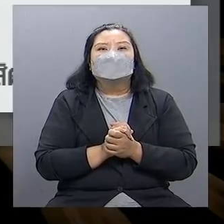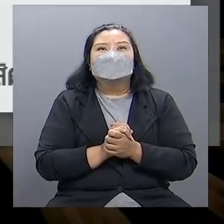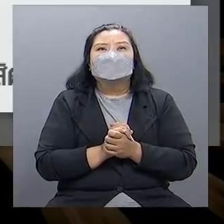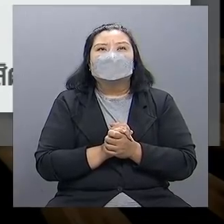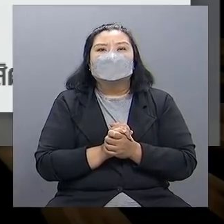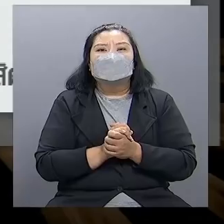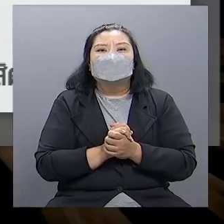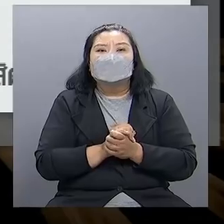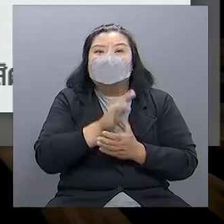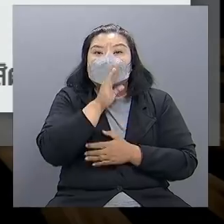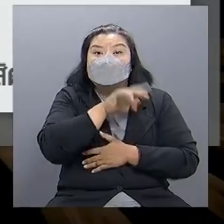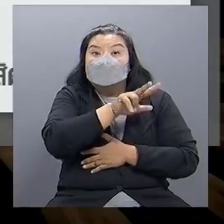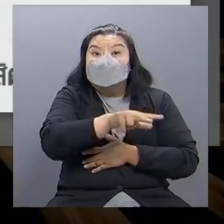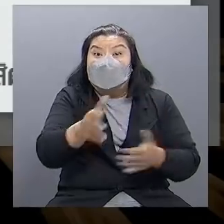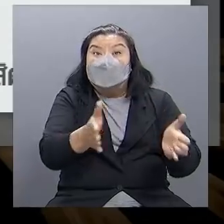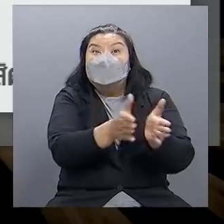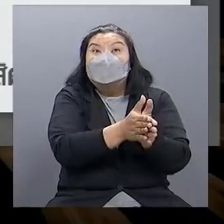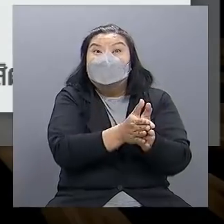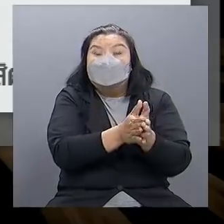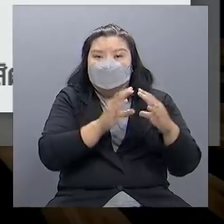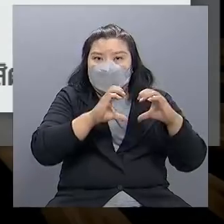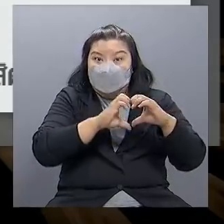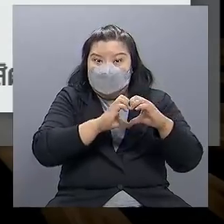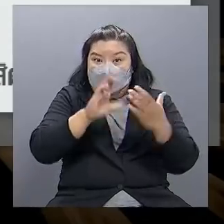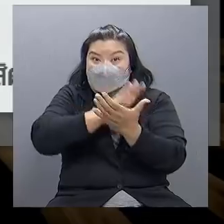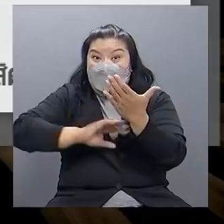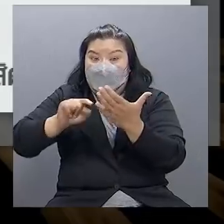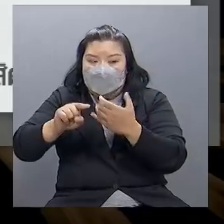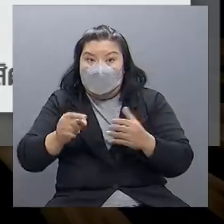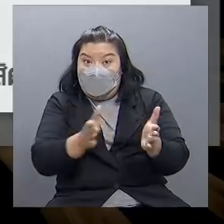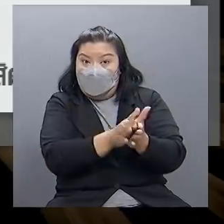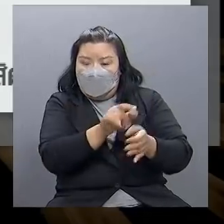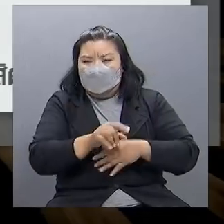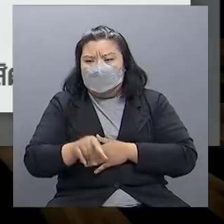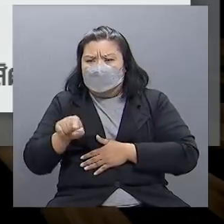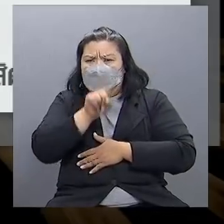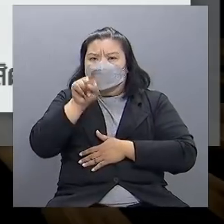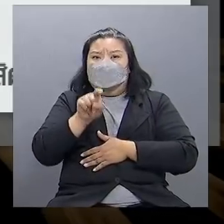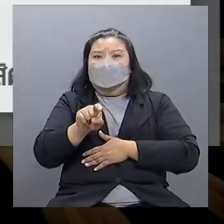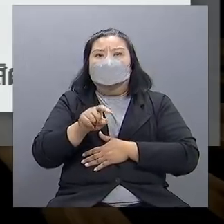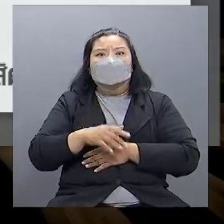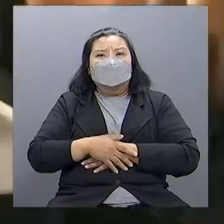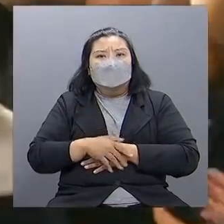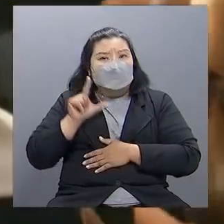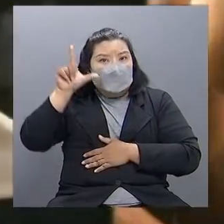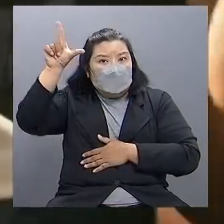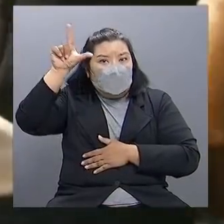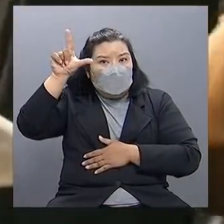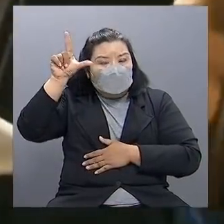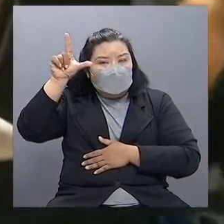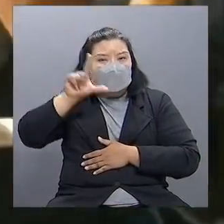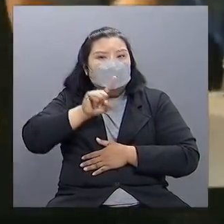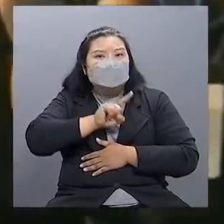ใครเนี่ยเป็นอย่างเชื่อกูเลยถ่ายขาดไปฉะนั้นจะโดนตั้งคำถามว่าคุณทักษิณคุณพูดเนี่ยจะเข้ามามีบทบาท